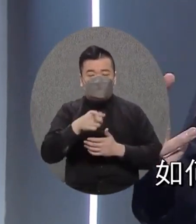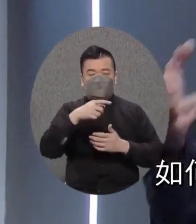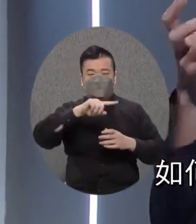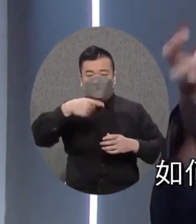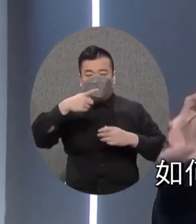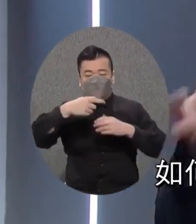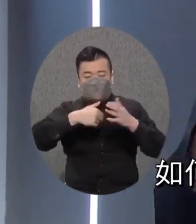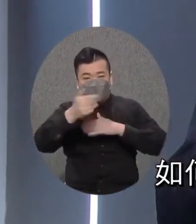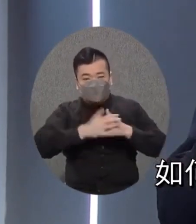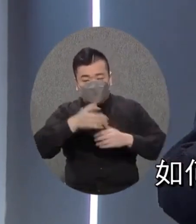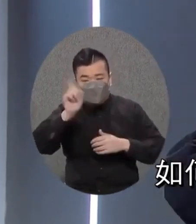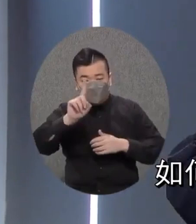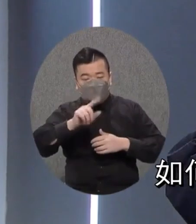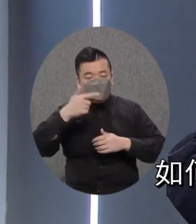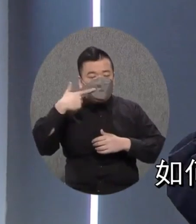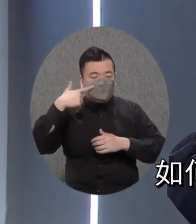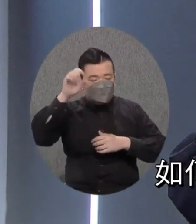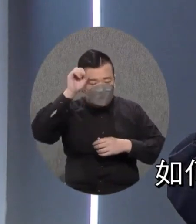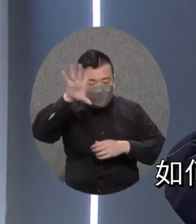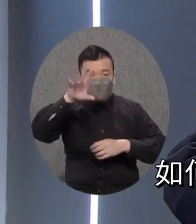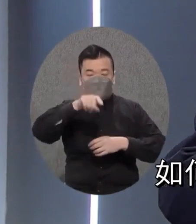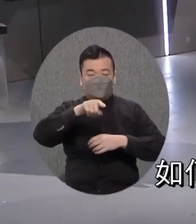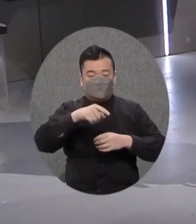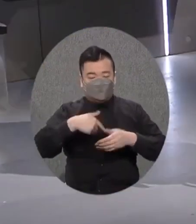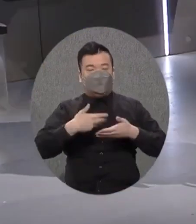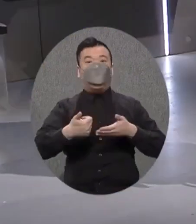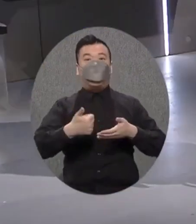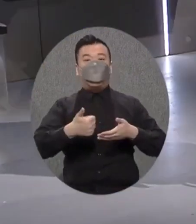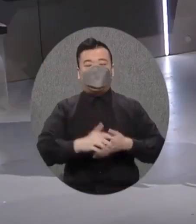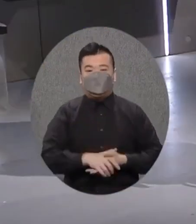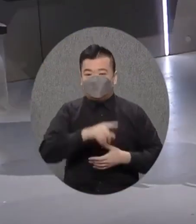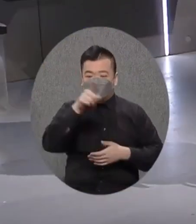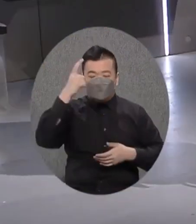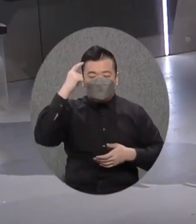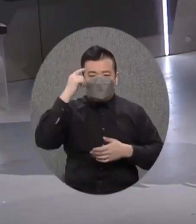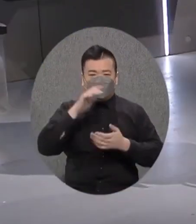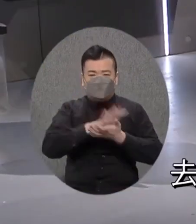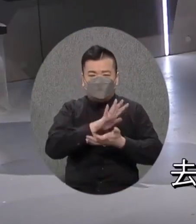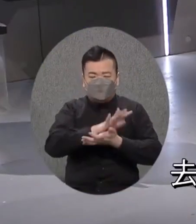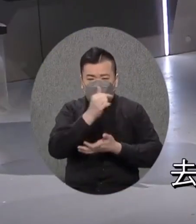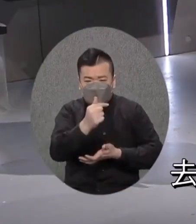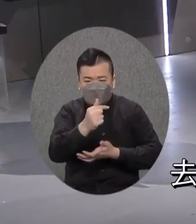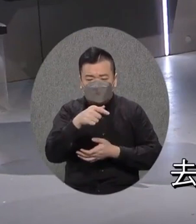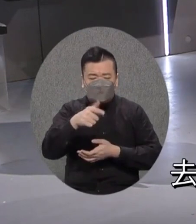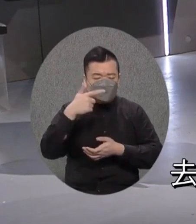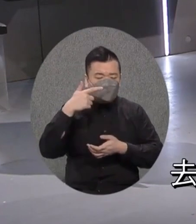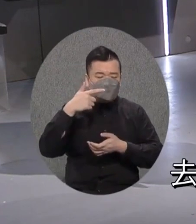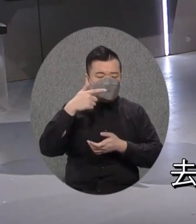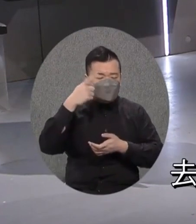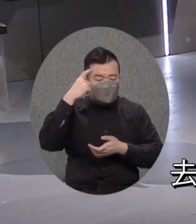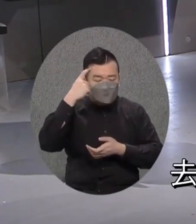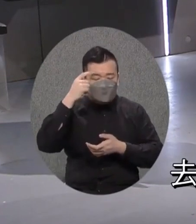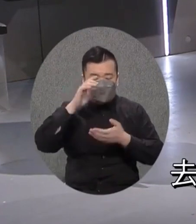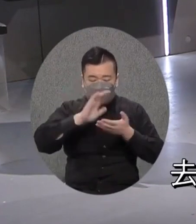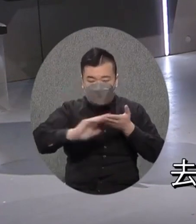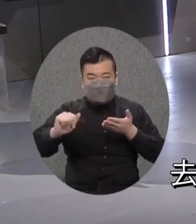術的媒介去創造出新的藝術的一種效果。 我想大家用了十年的時間去探索、去認識、去明